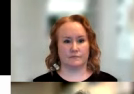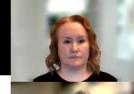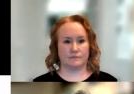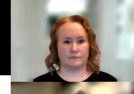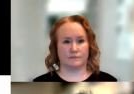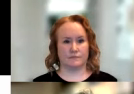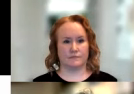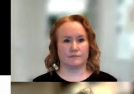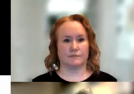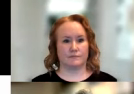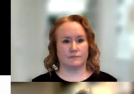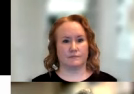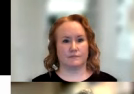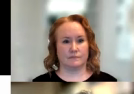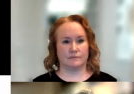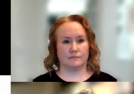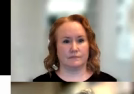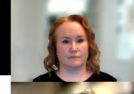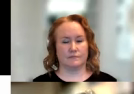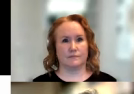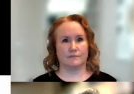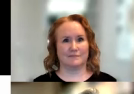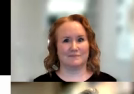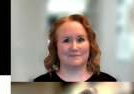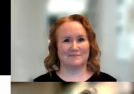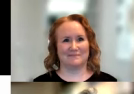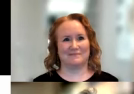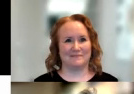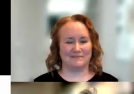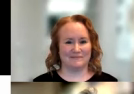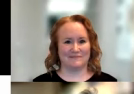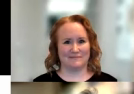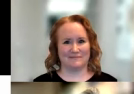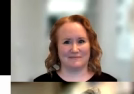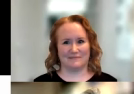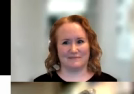kompetanse, hvor de allerede sitter og I sving med arbeidet.